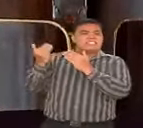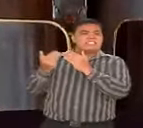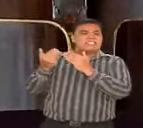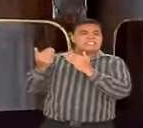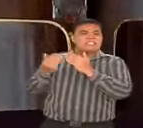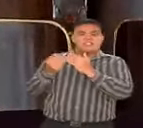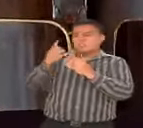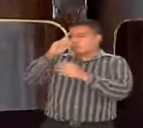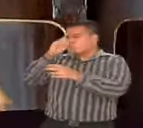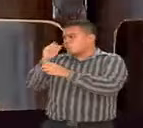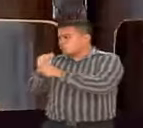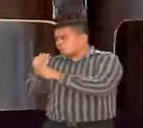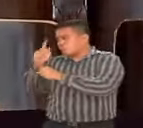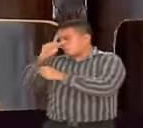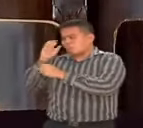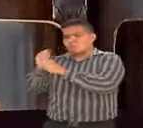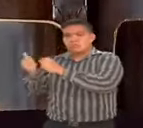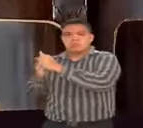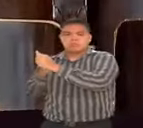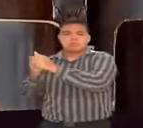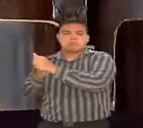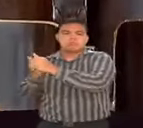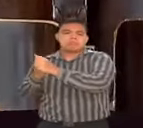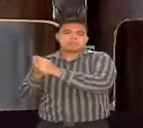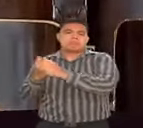mga tuo-tuo.